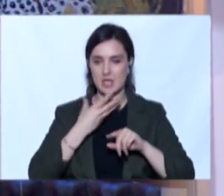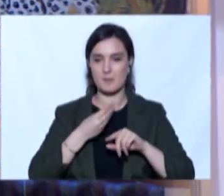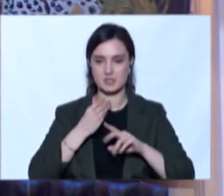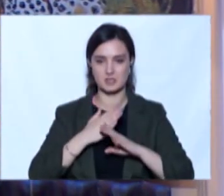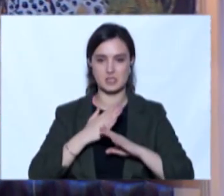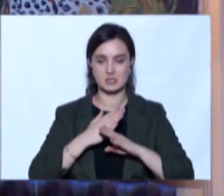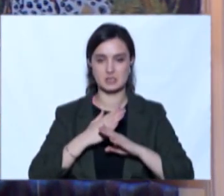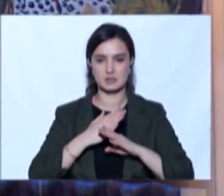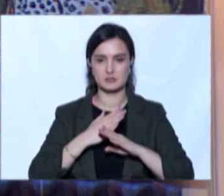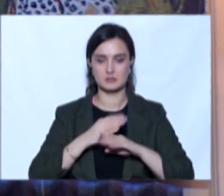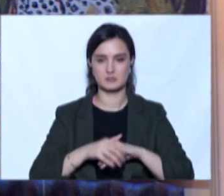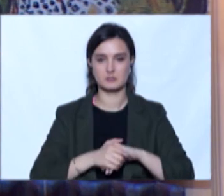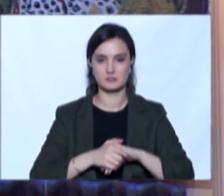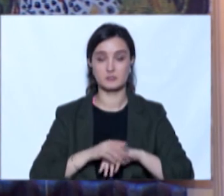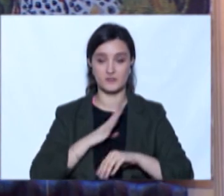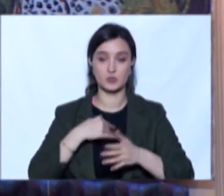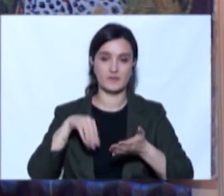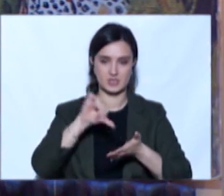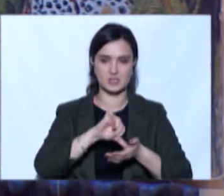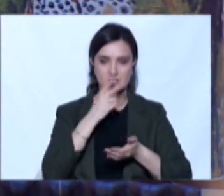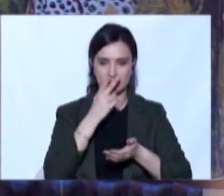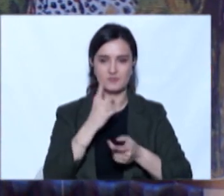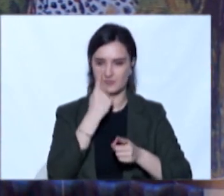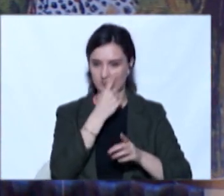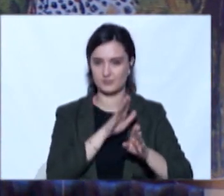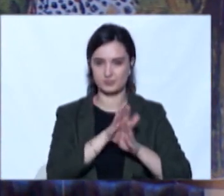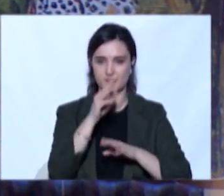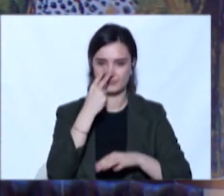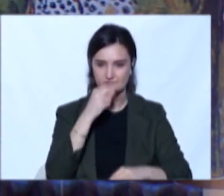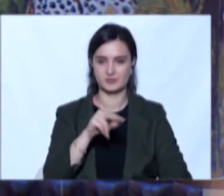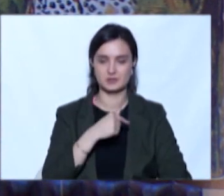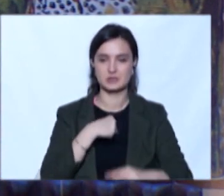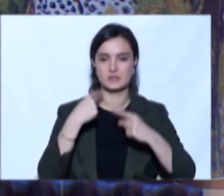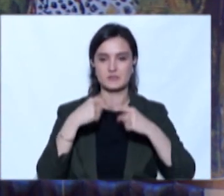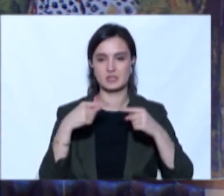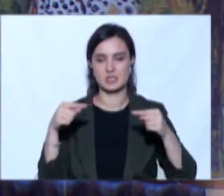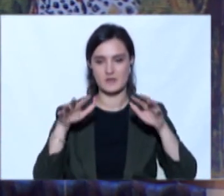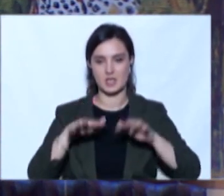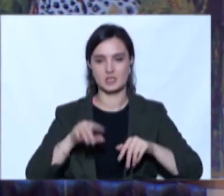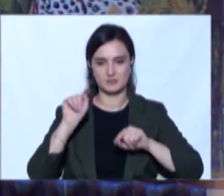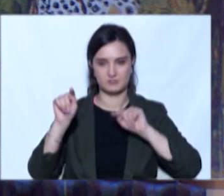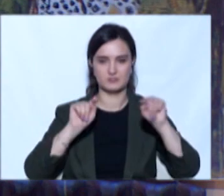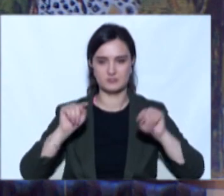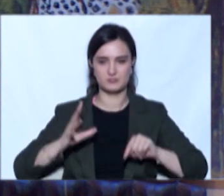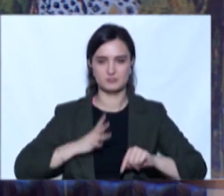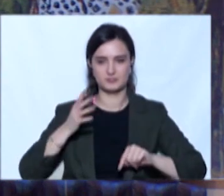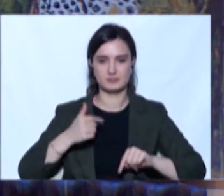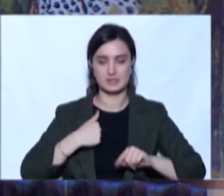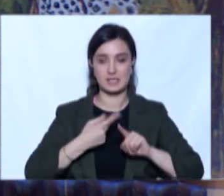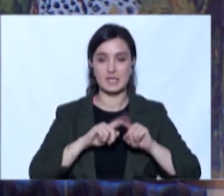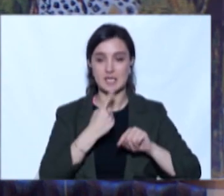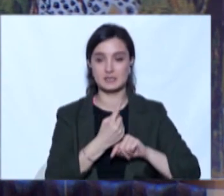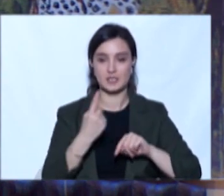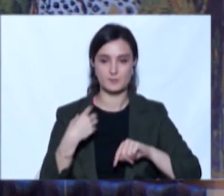არის და დავსწრები ვარ კიდევაც ლამპრობას სხვადასხვა ადგილზე და მართლაც ერთ-ერთი